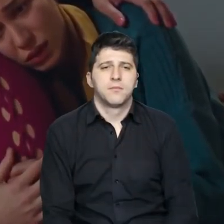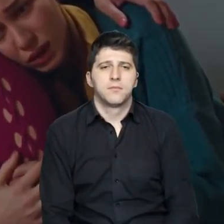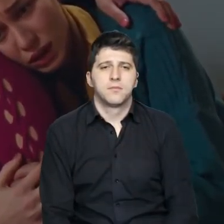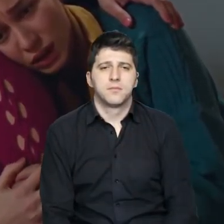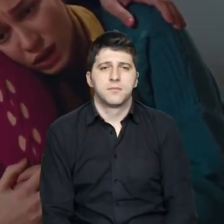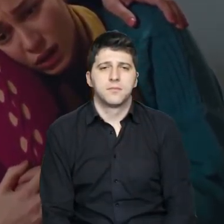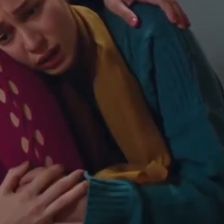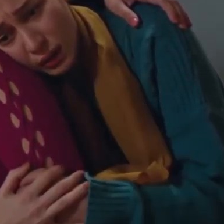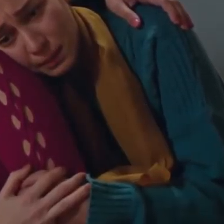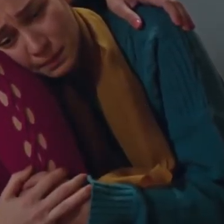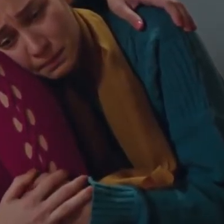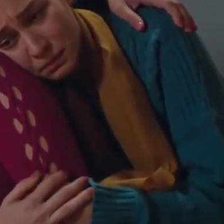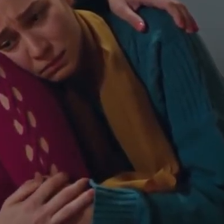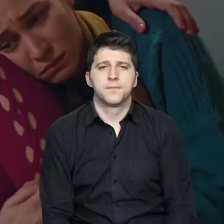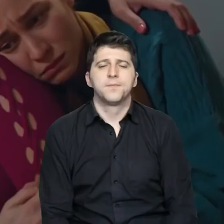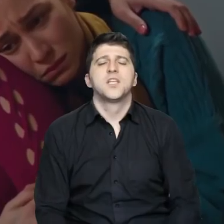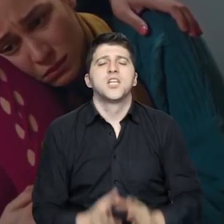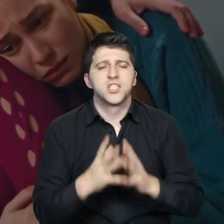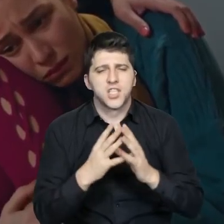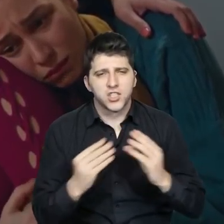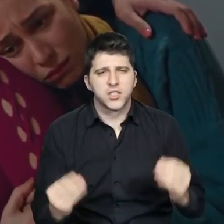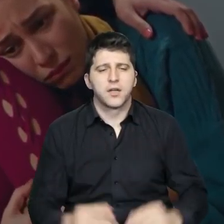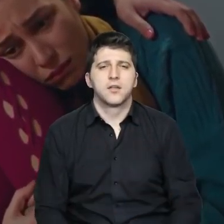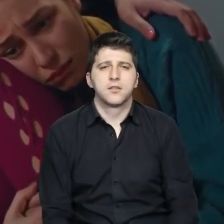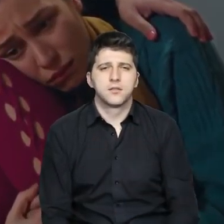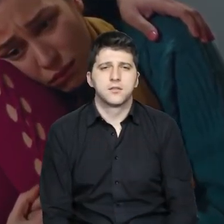omzunda. Geçecek.